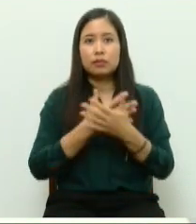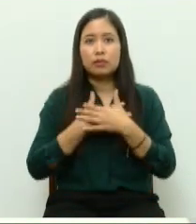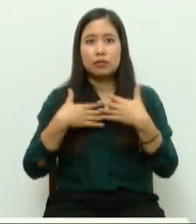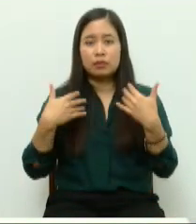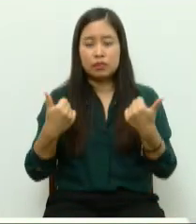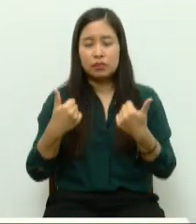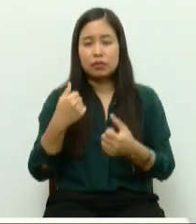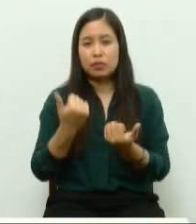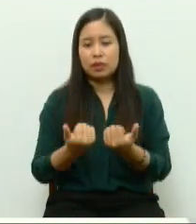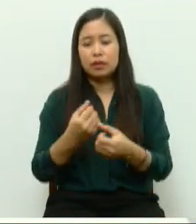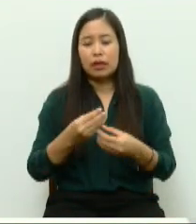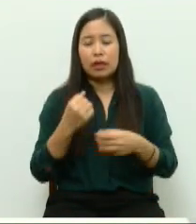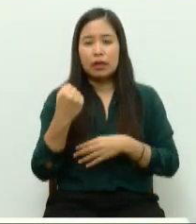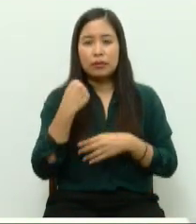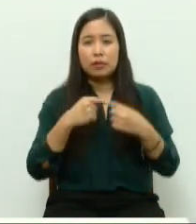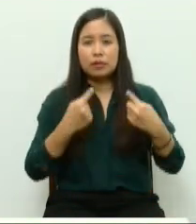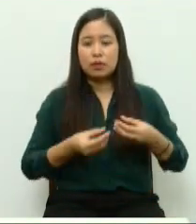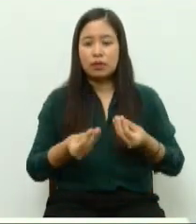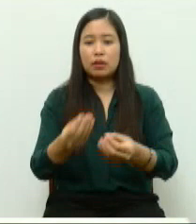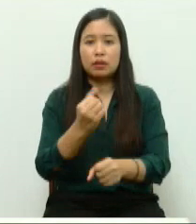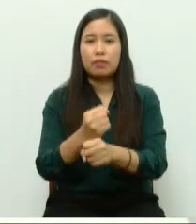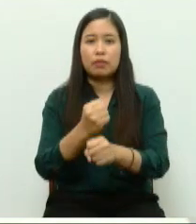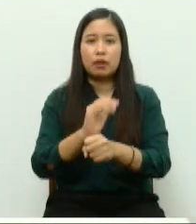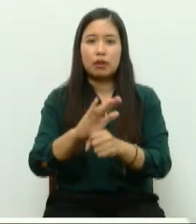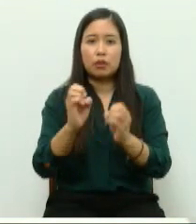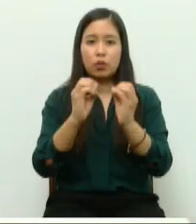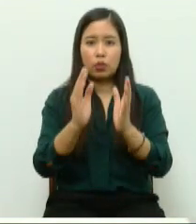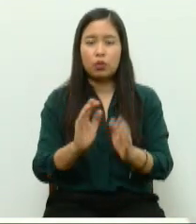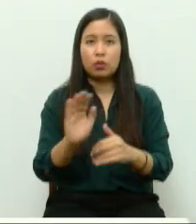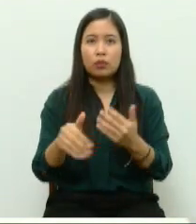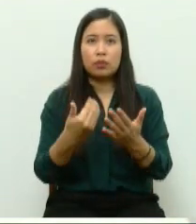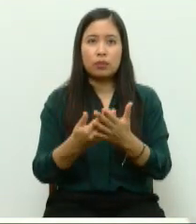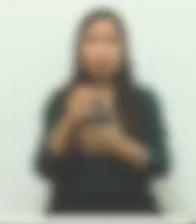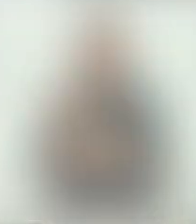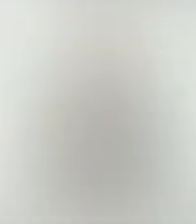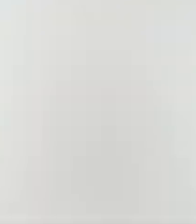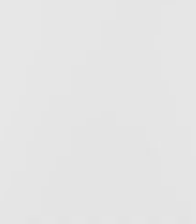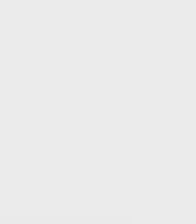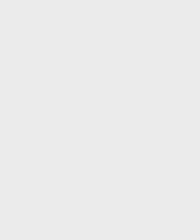ภารกิจนะครับด้วยความปรารถนาดีจากสพฐ.